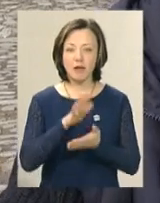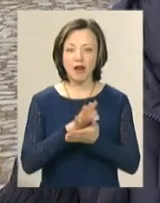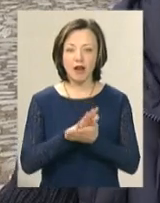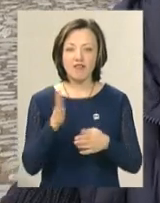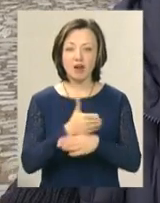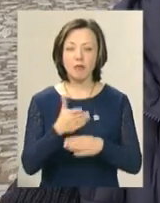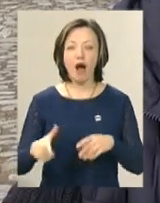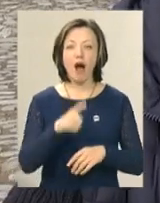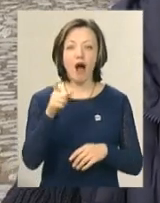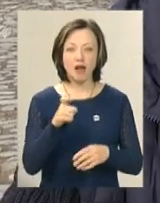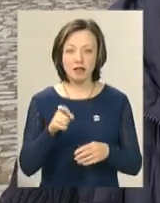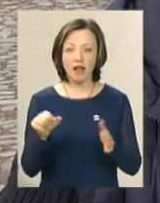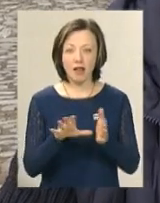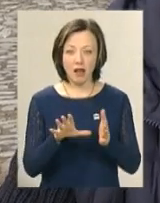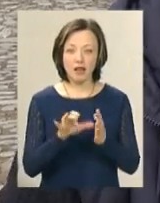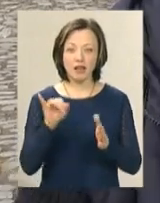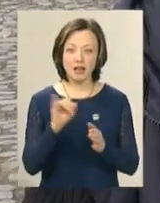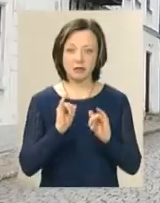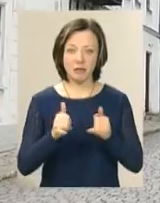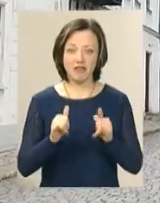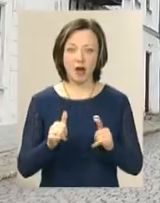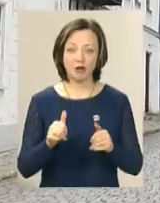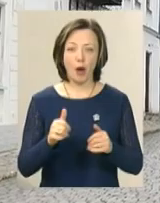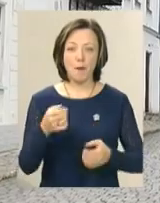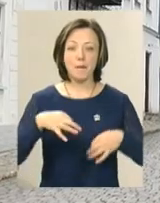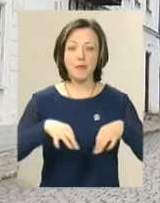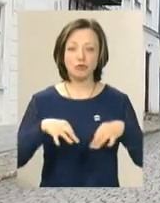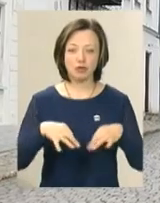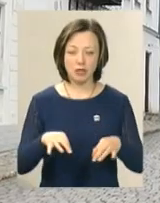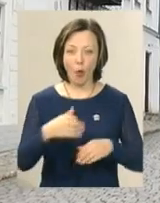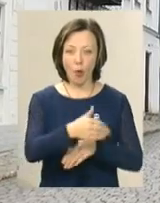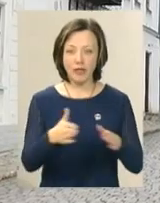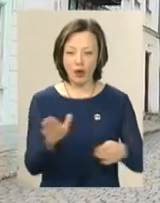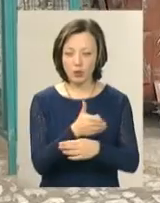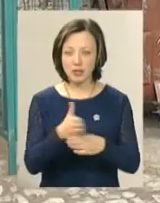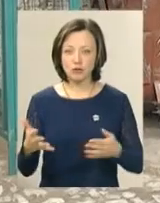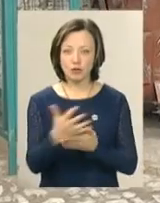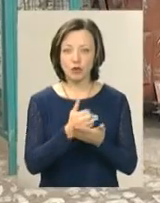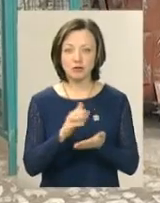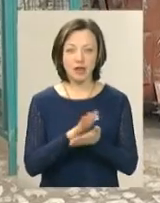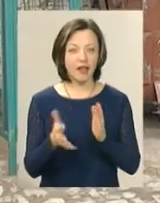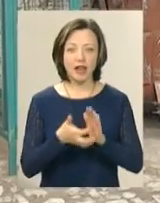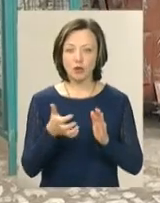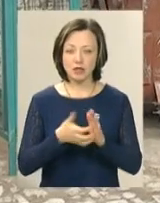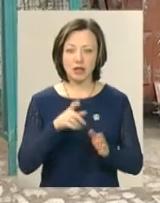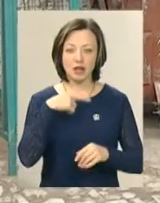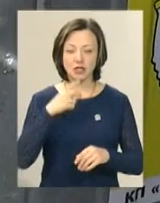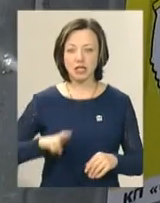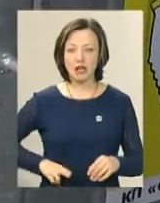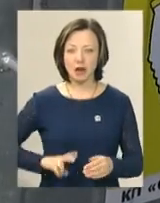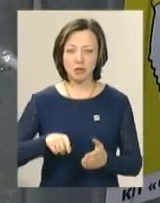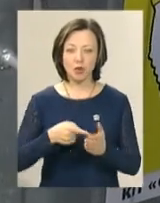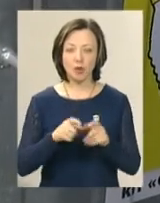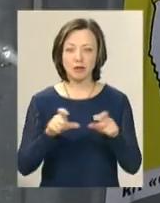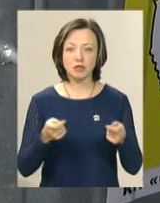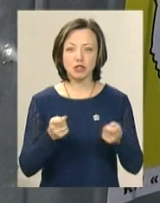електроенергію і заправляють машини. Контейнерів для роздільного збору сміття в Кам'янці ще недостатньо, каже Олександр Бабчинський, директор міського